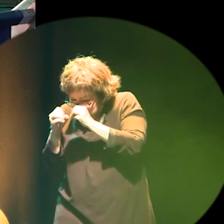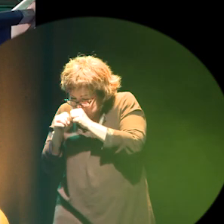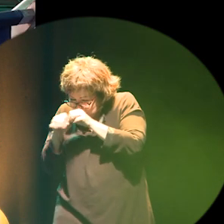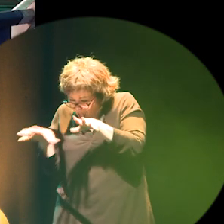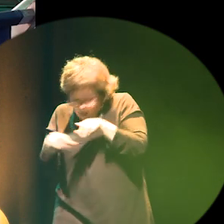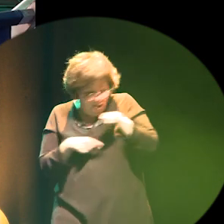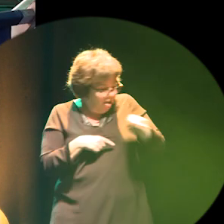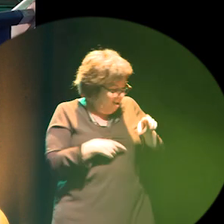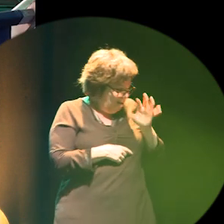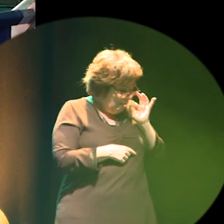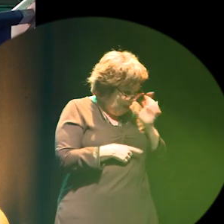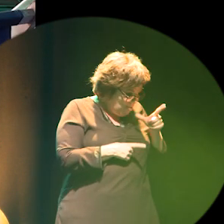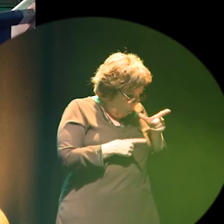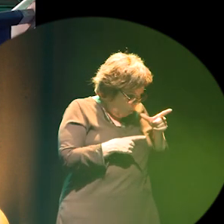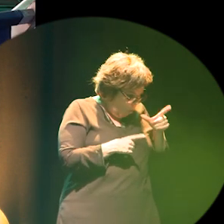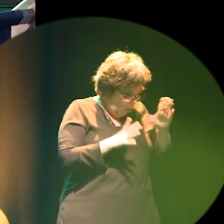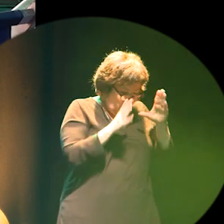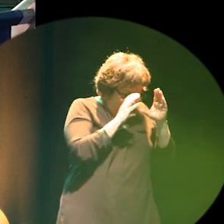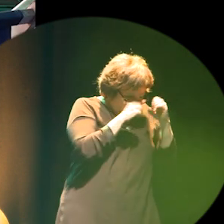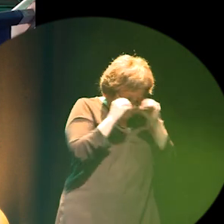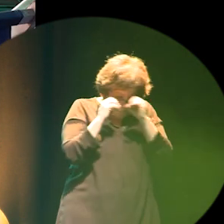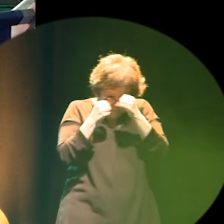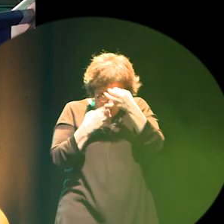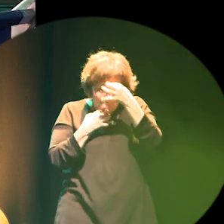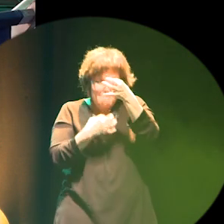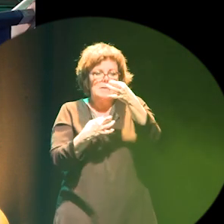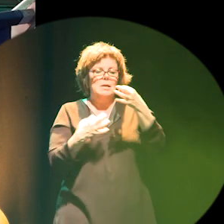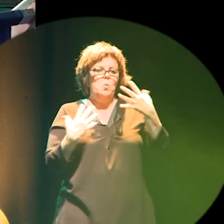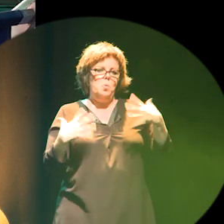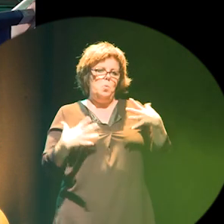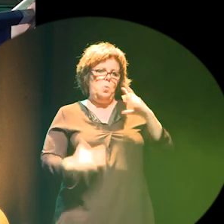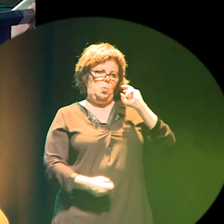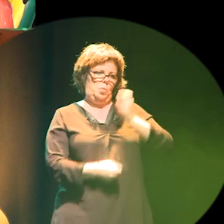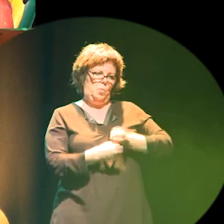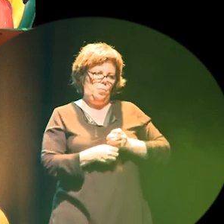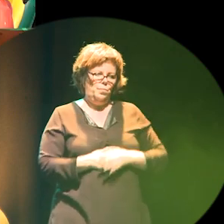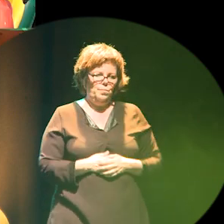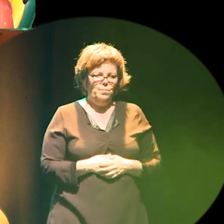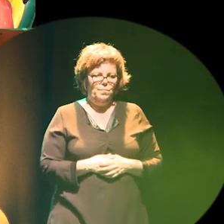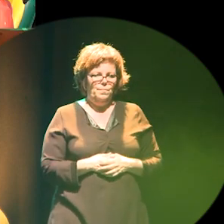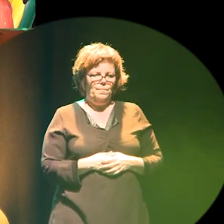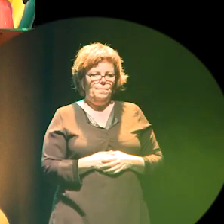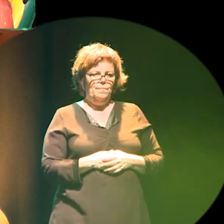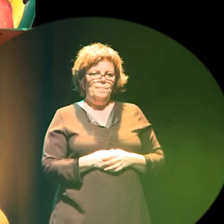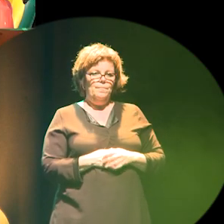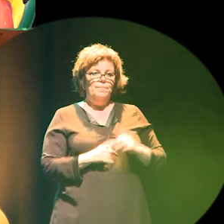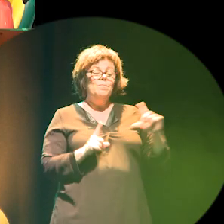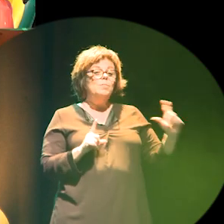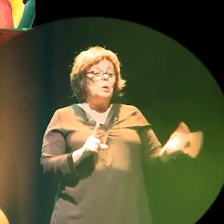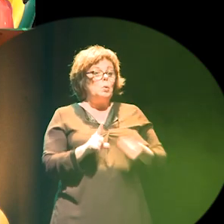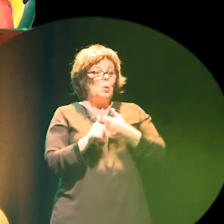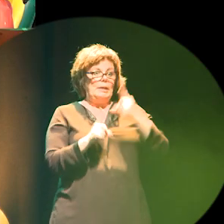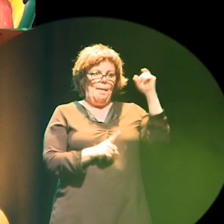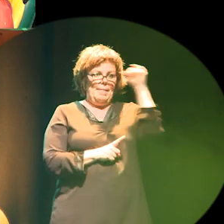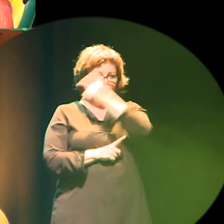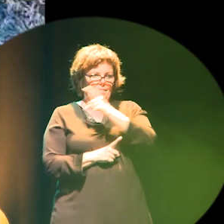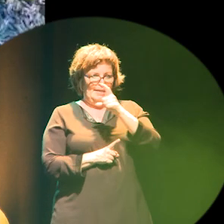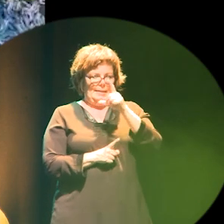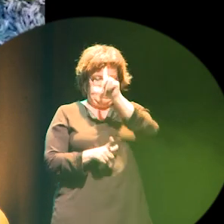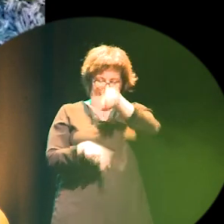Impossible? Pas si sûr, mais on en parlera tout à l'heure. La seconde source d'incertitude, vous vous en doutez